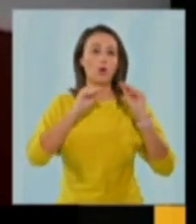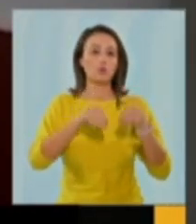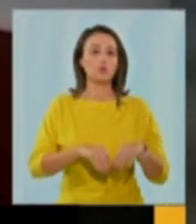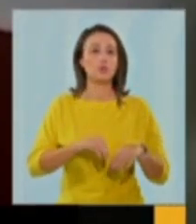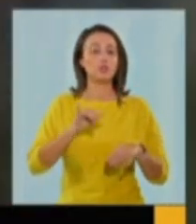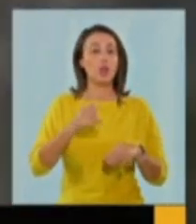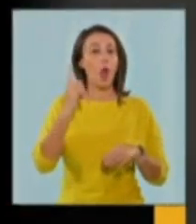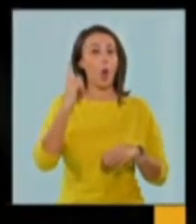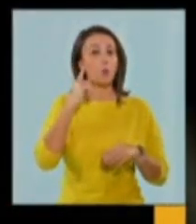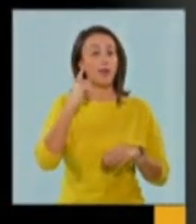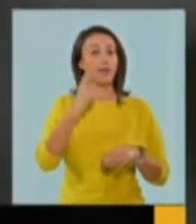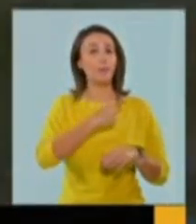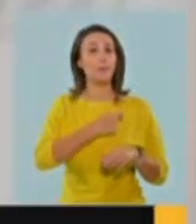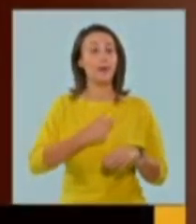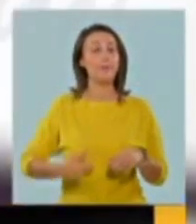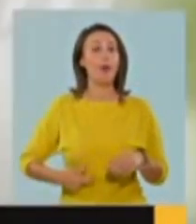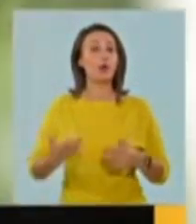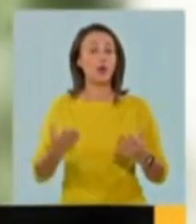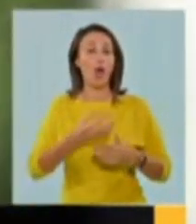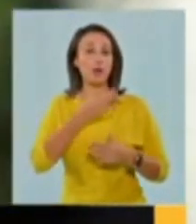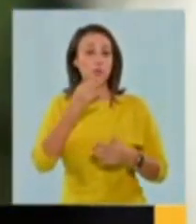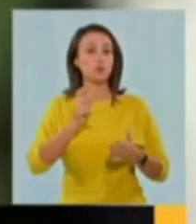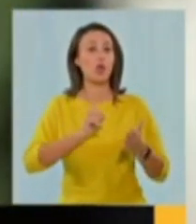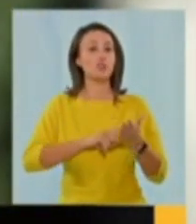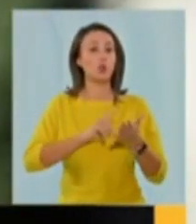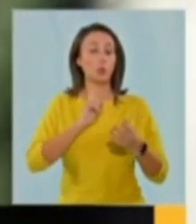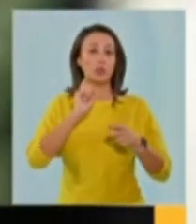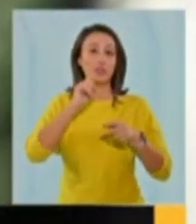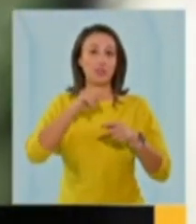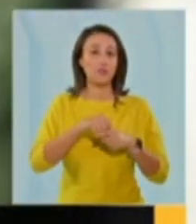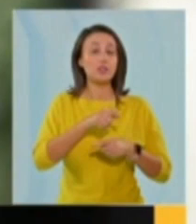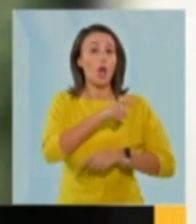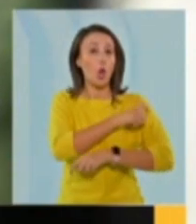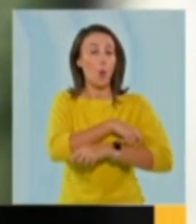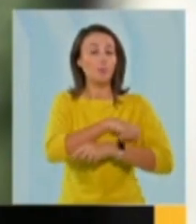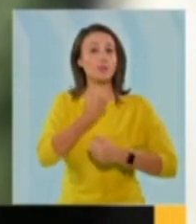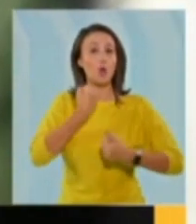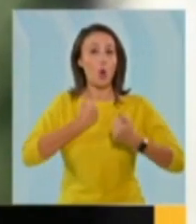inclusiv la urechile primarului, care spune că a solicitat intervenția Comisiei de Disciplină.